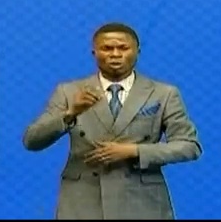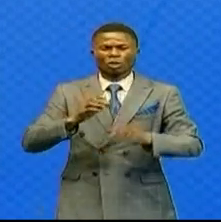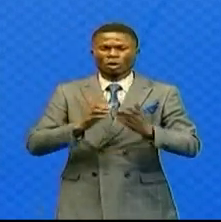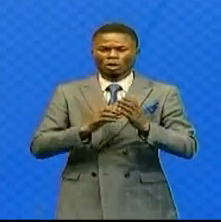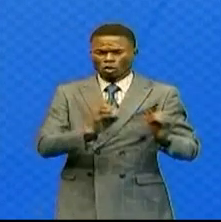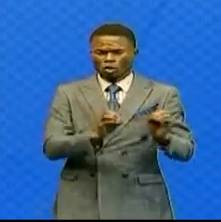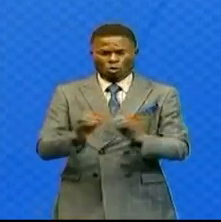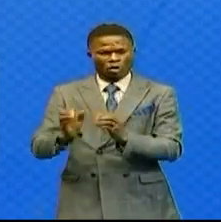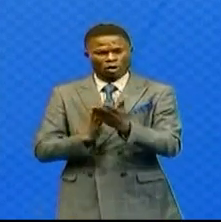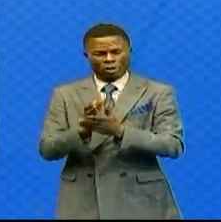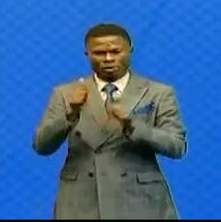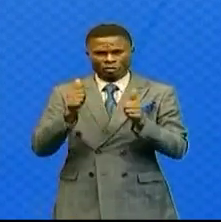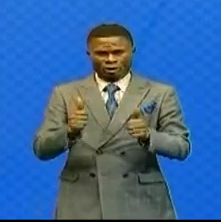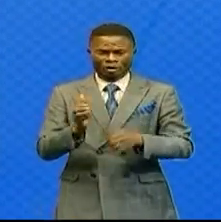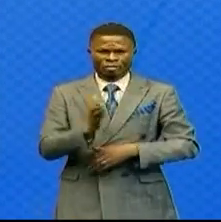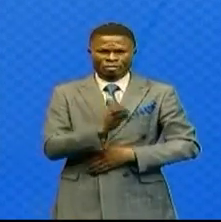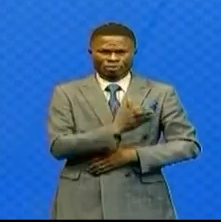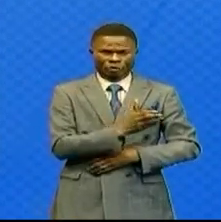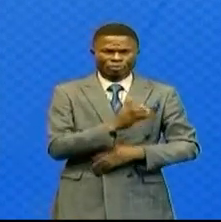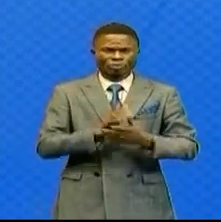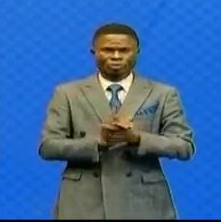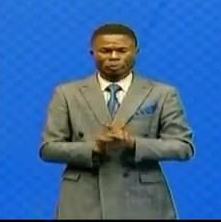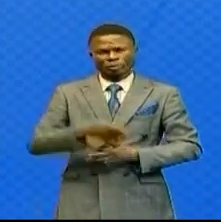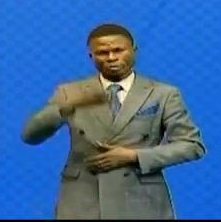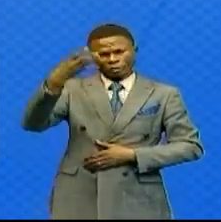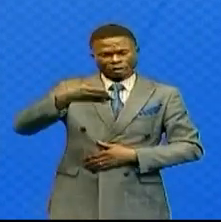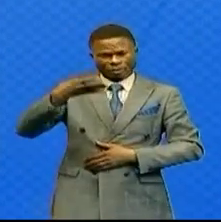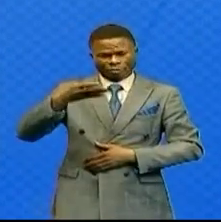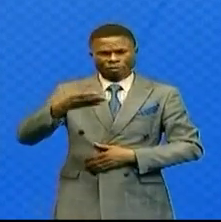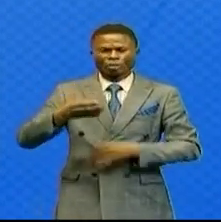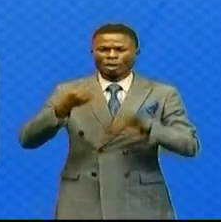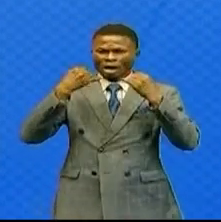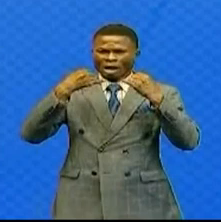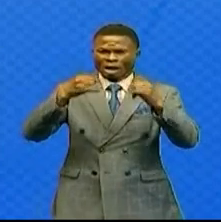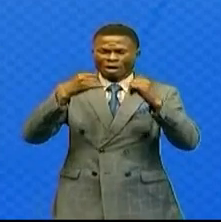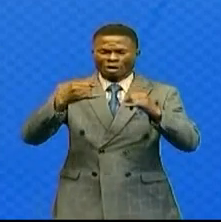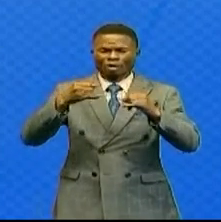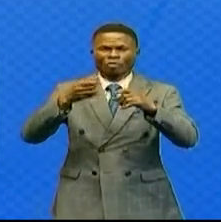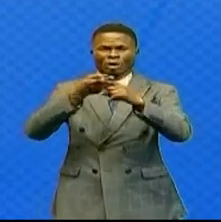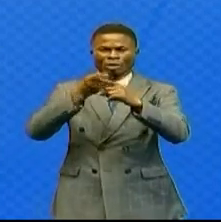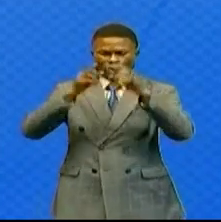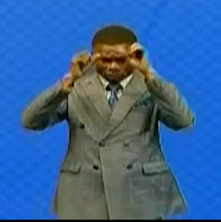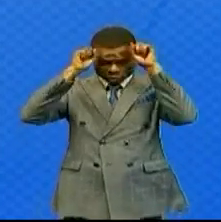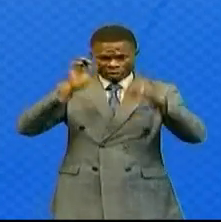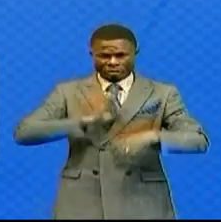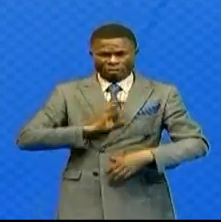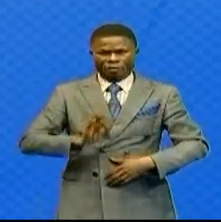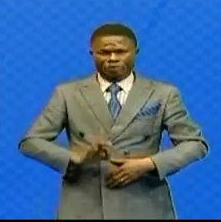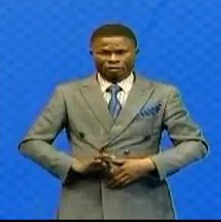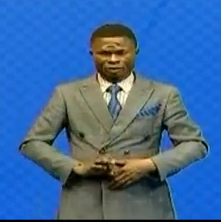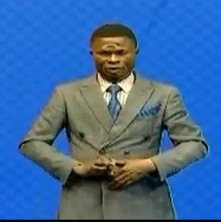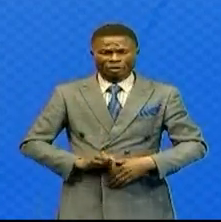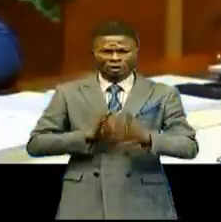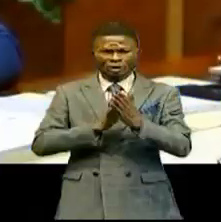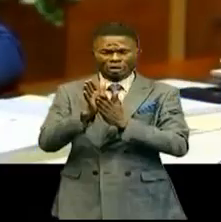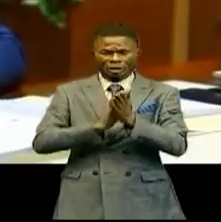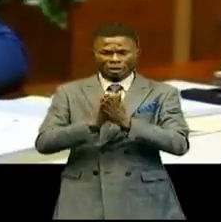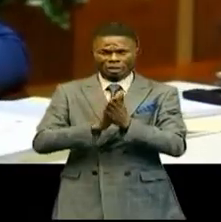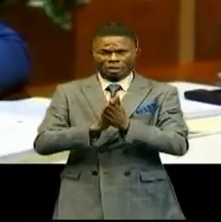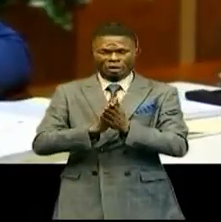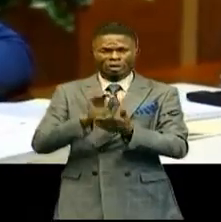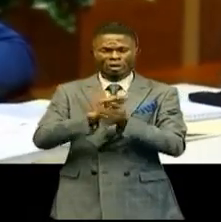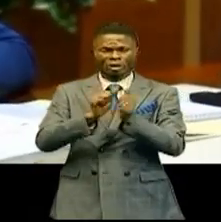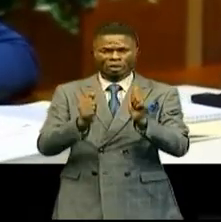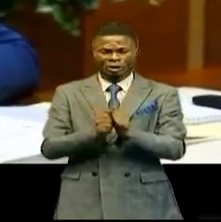routes. Le quatrième point de la communication du président de la République a porté sur le traité